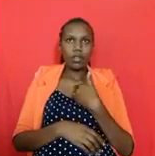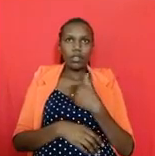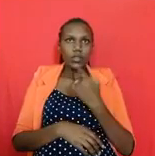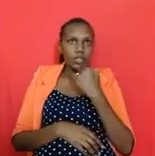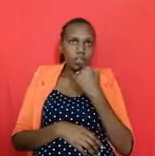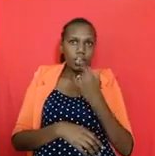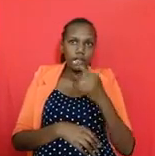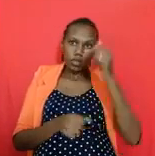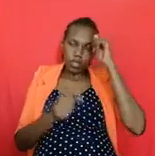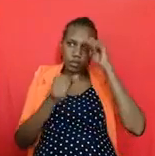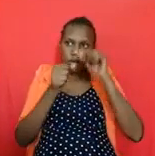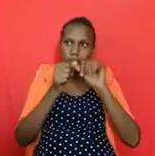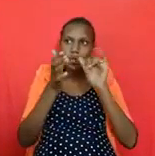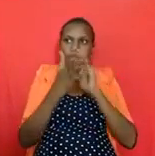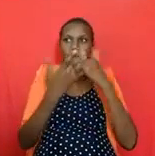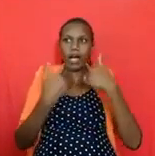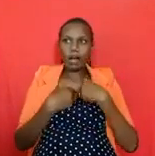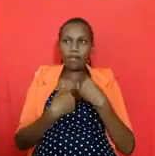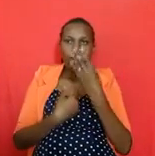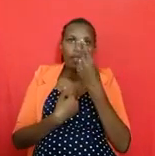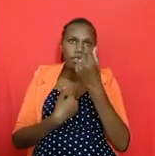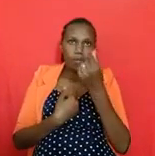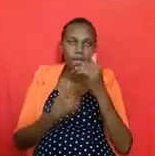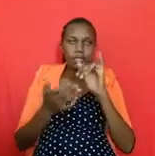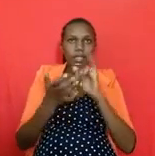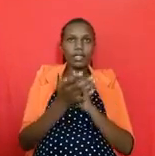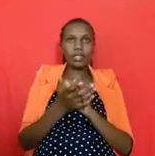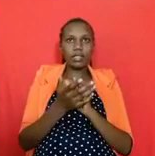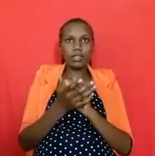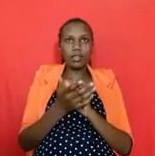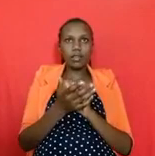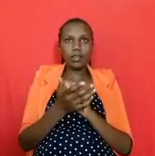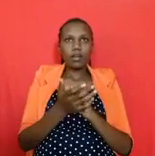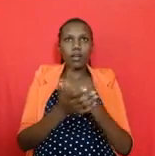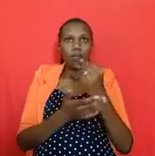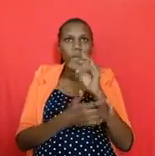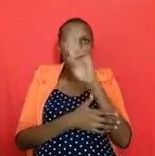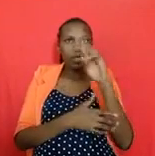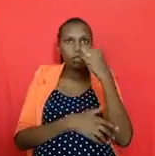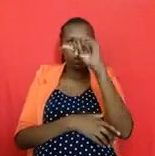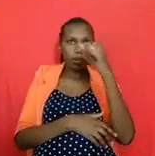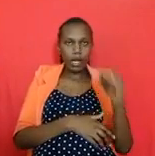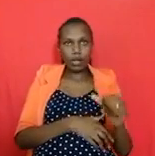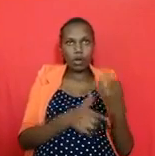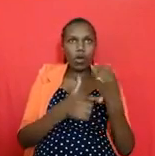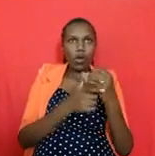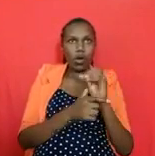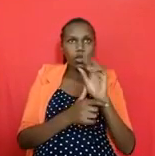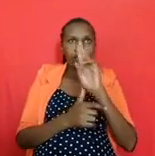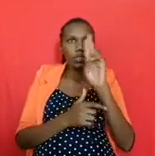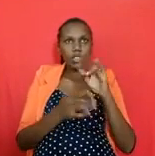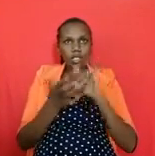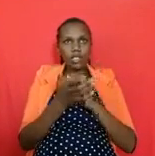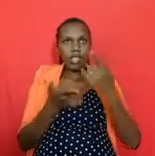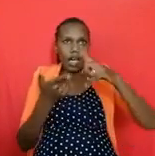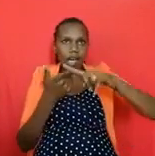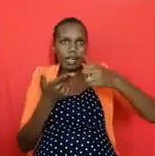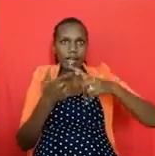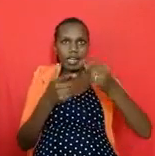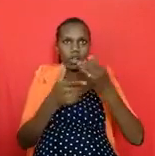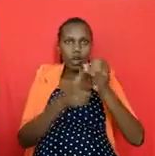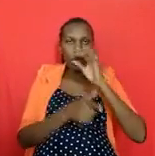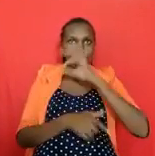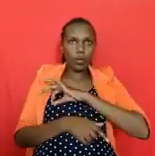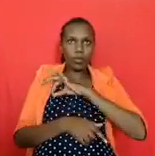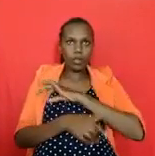harĩa tumena ka reserve ndaiga atĩ nĩ mwatigari he besa mũtanahũthĩra kana cironeka tarĩ surplus kana profit